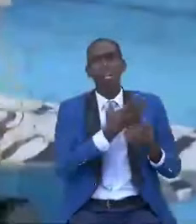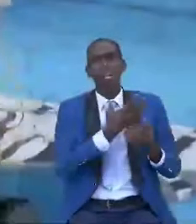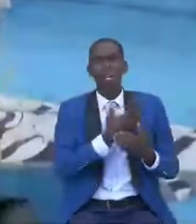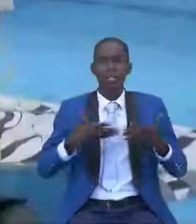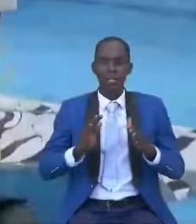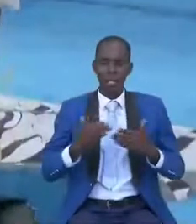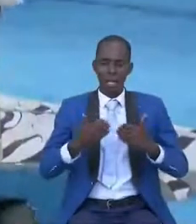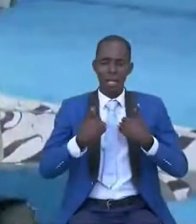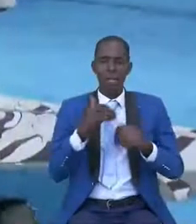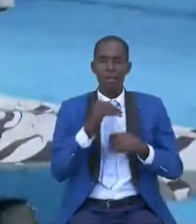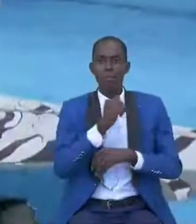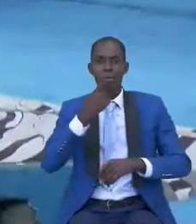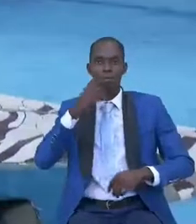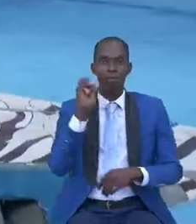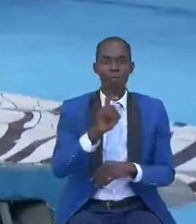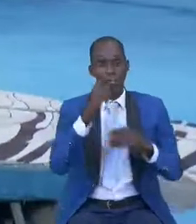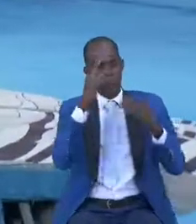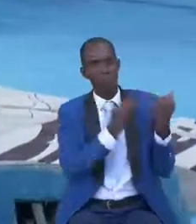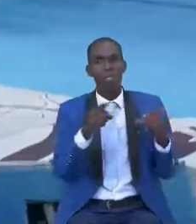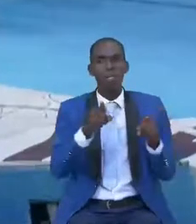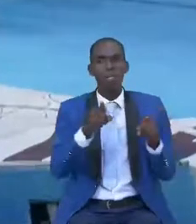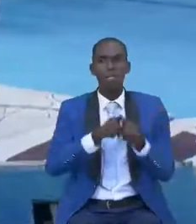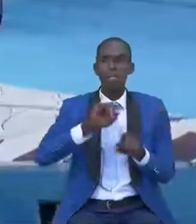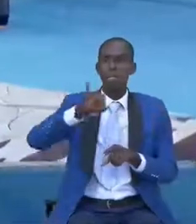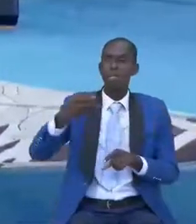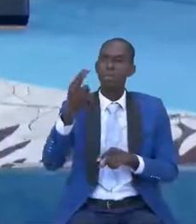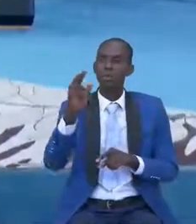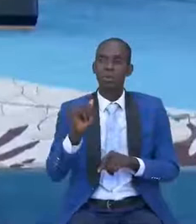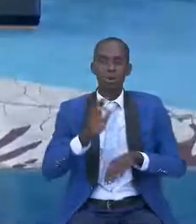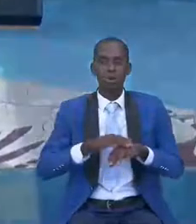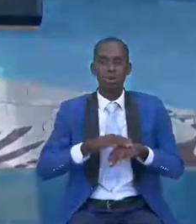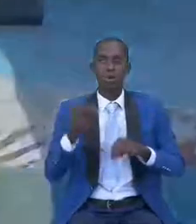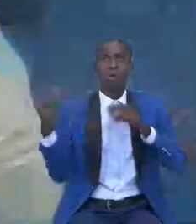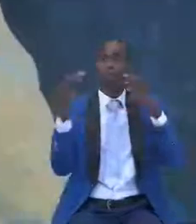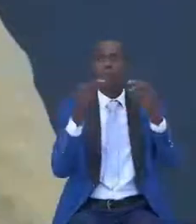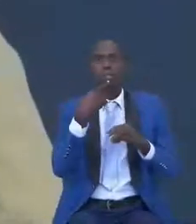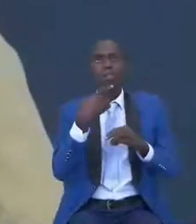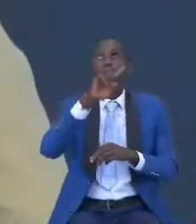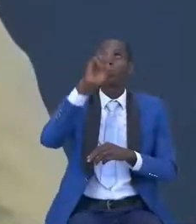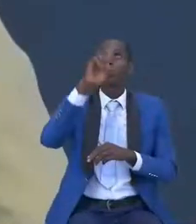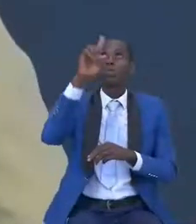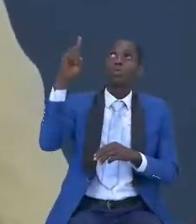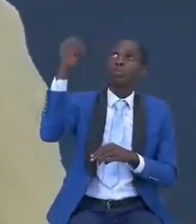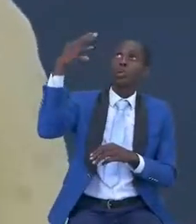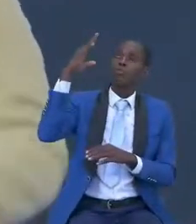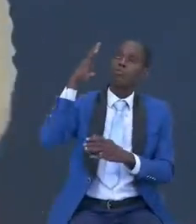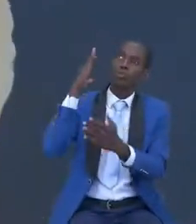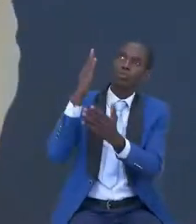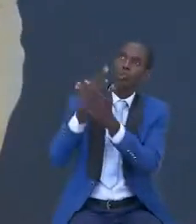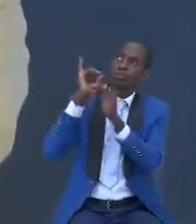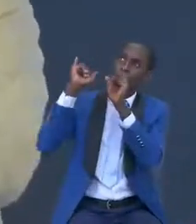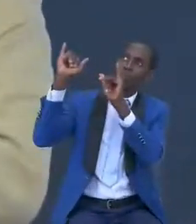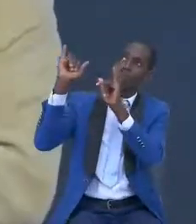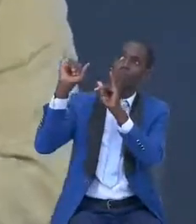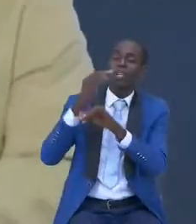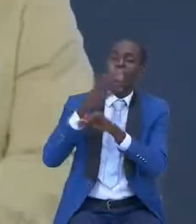ces fois qui pleurent et ayons une foi de commandement. Comme Josué sur le champ de bataille, il a dit,